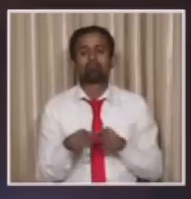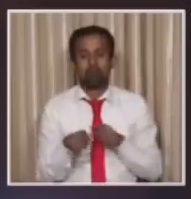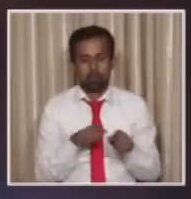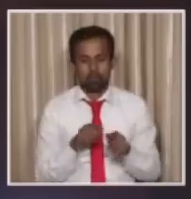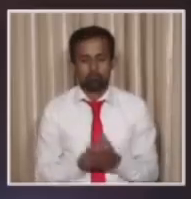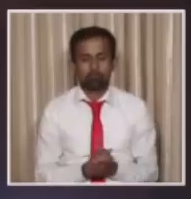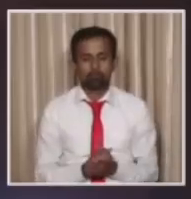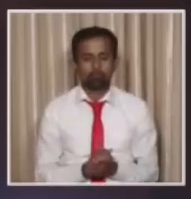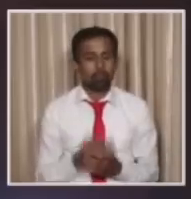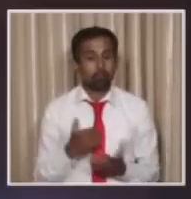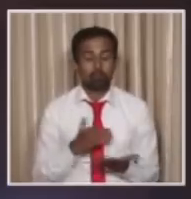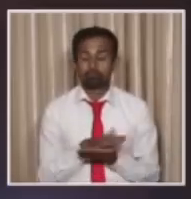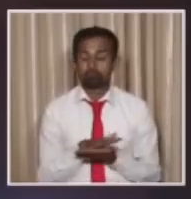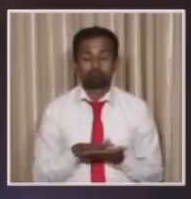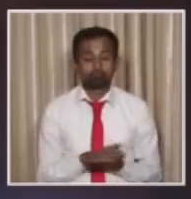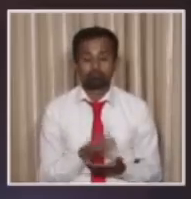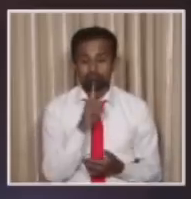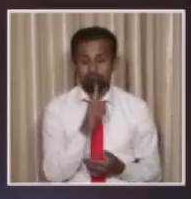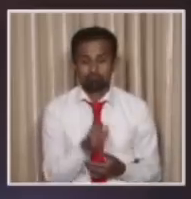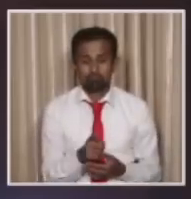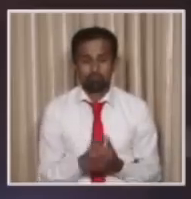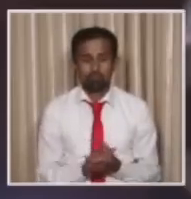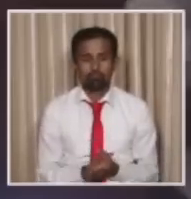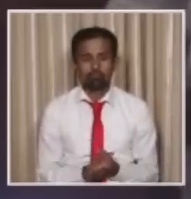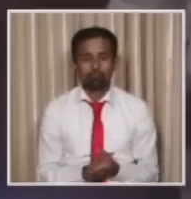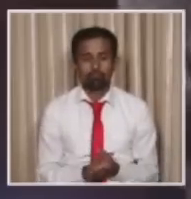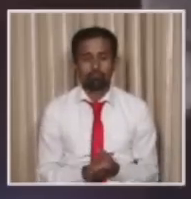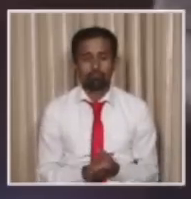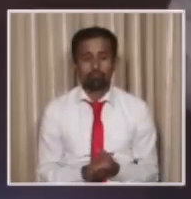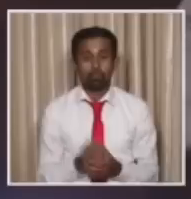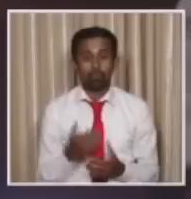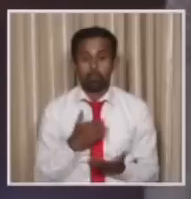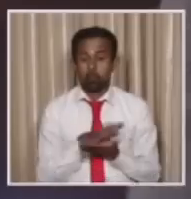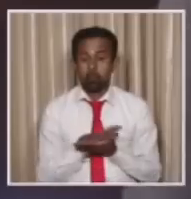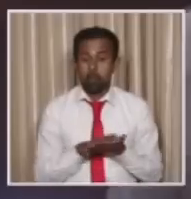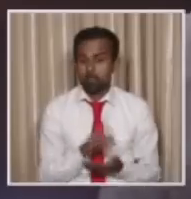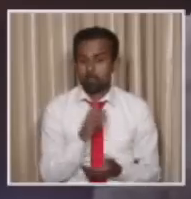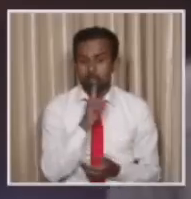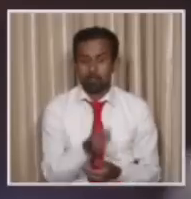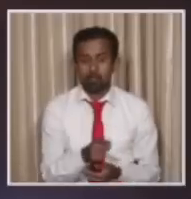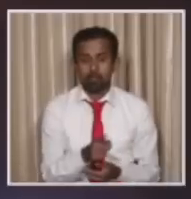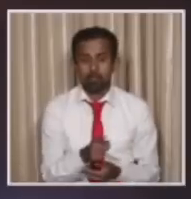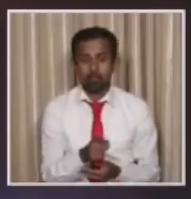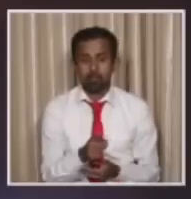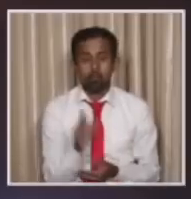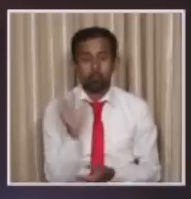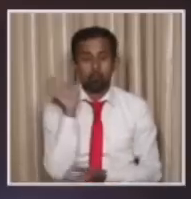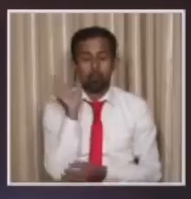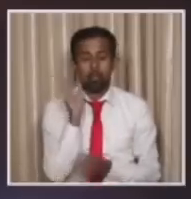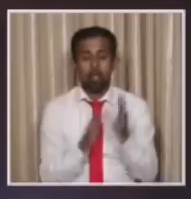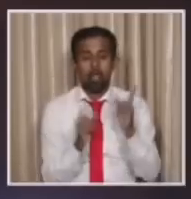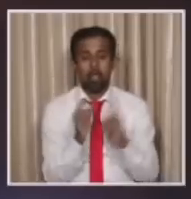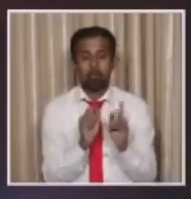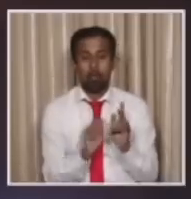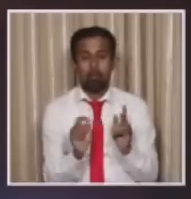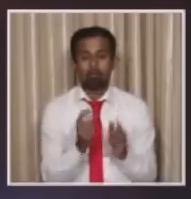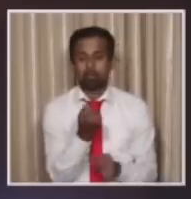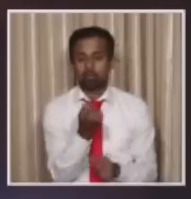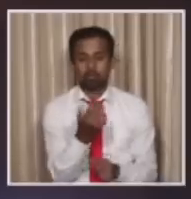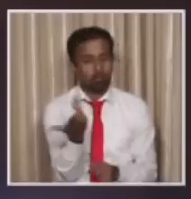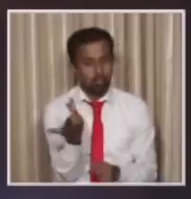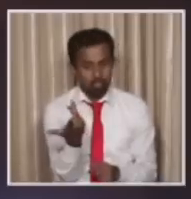එනිසා අපි ඊටාම පැහැදිලිව කියන්න කැමති ඔබතුමාගේ කාලය අවසන්. අපි ඊටාම පැහැදිලිව කරන්න කැමති බුද්ධ ශාසන අමාත්‍යාංශයට සල්ලි